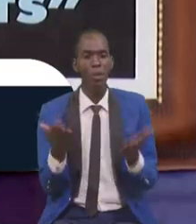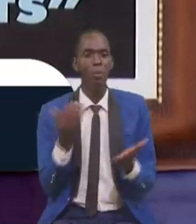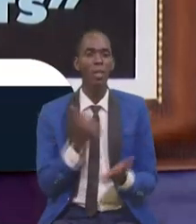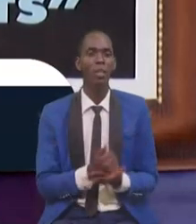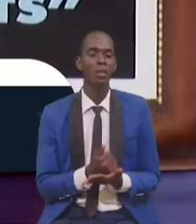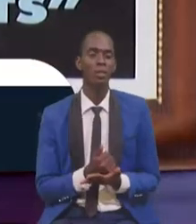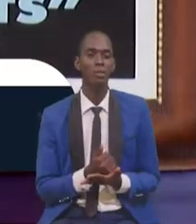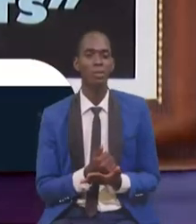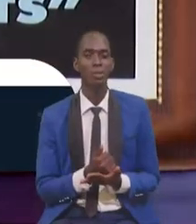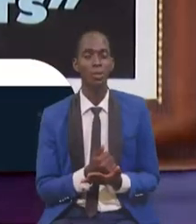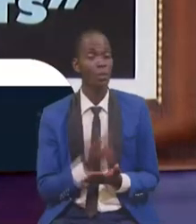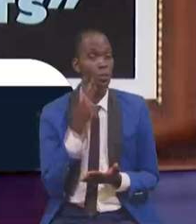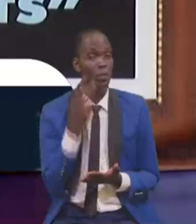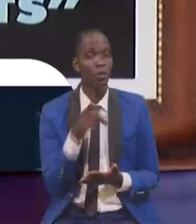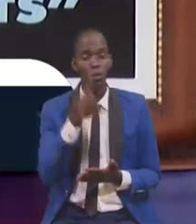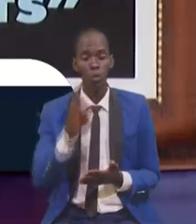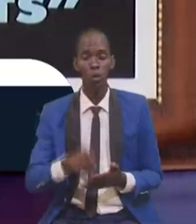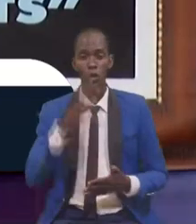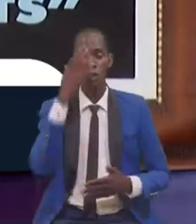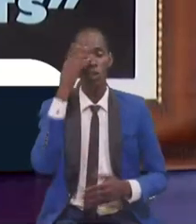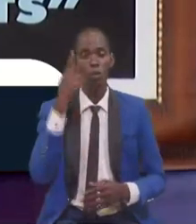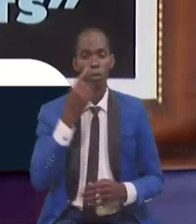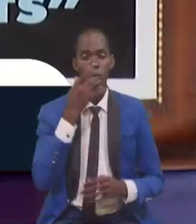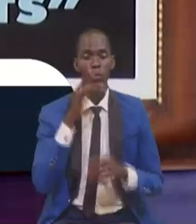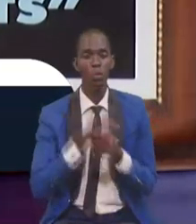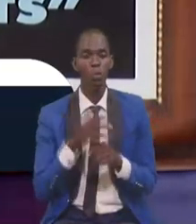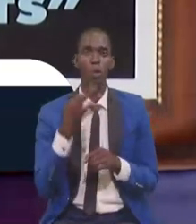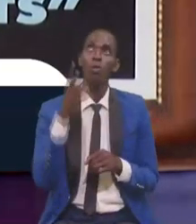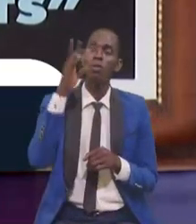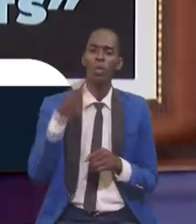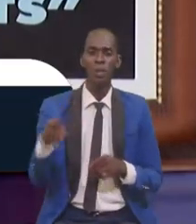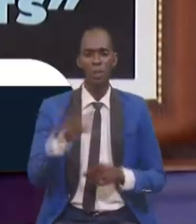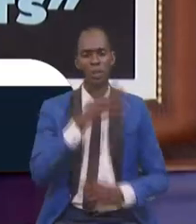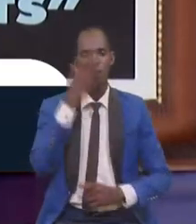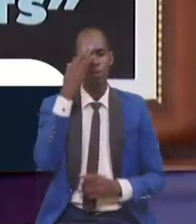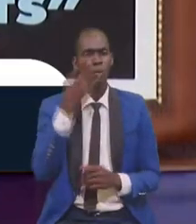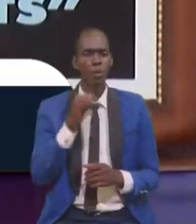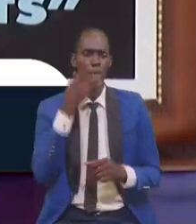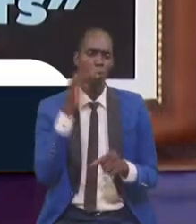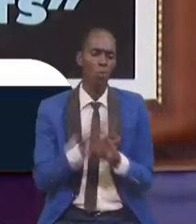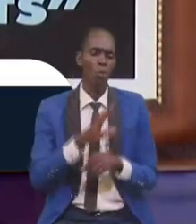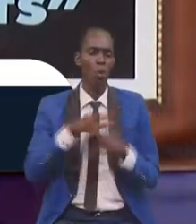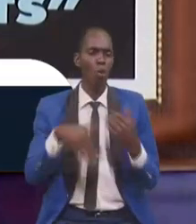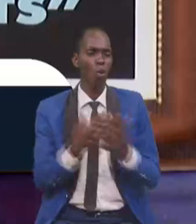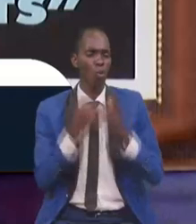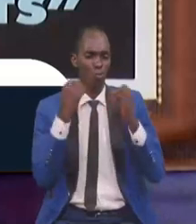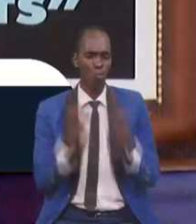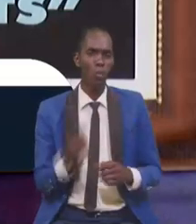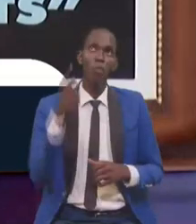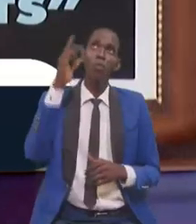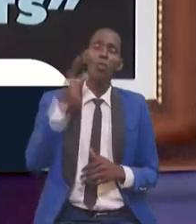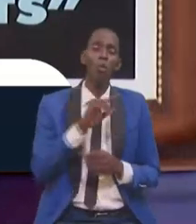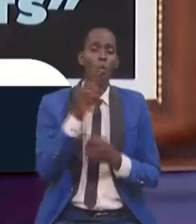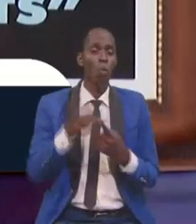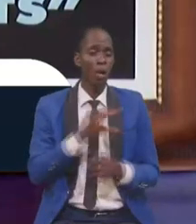les paroles du livre. Ouais. Devait connaître la promesse de Dieu. Ils connaissaient la parole du Tout-Puissant. C'est pourquoi lorsque Christ était